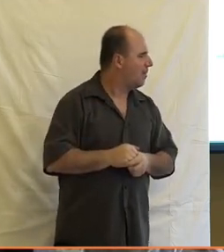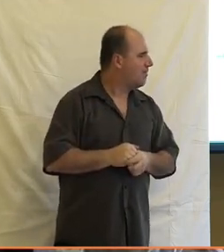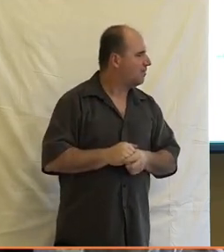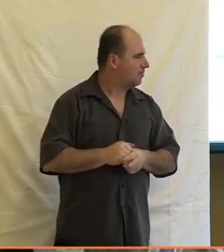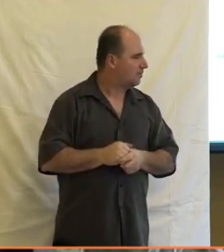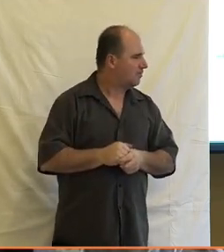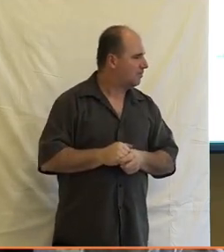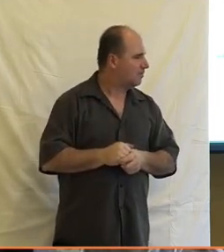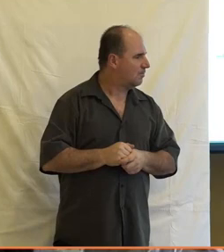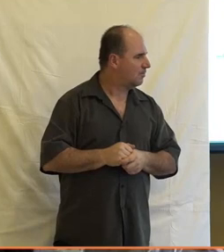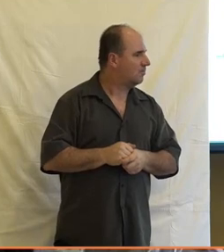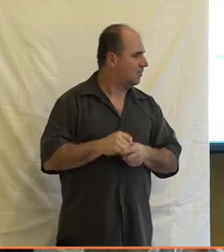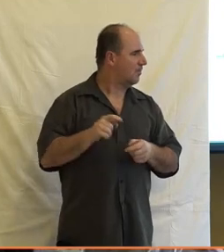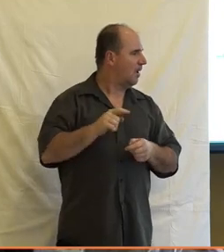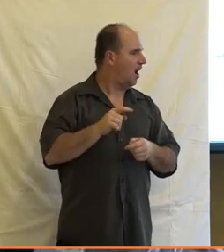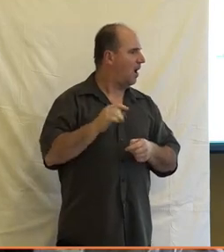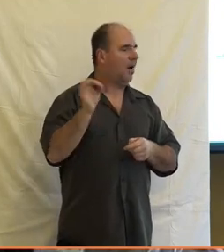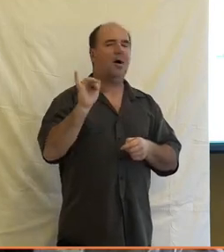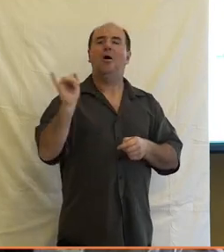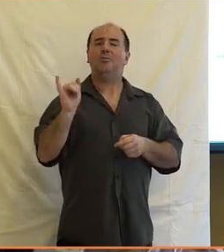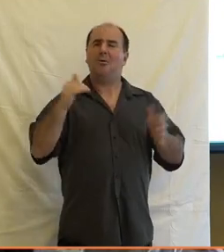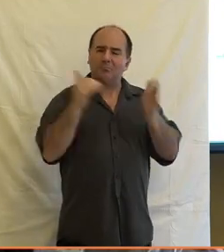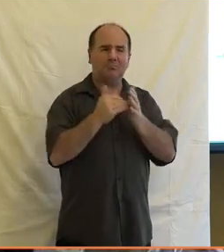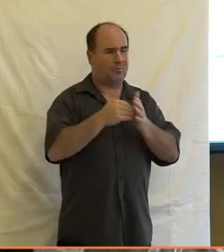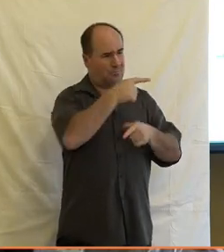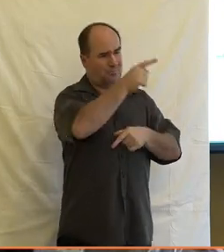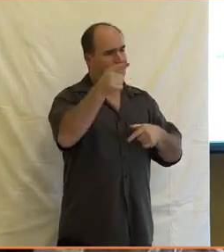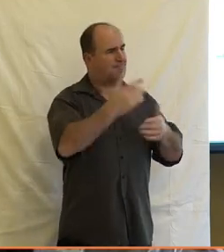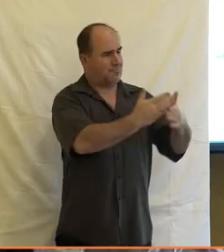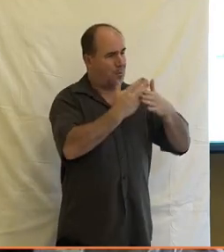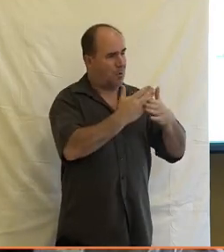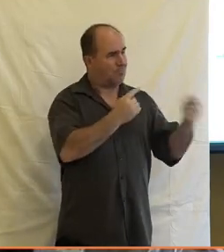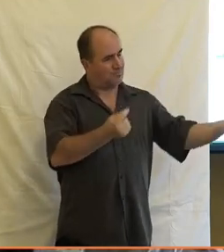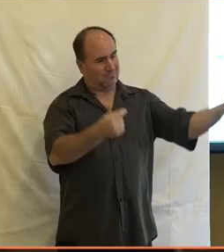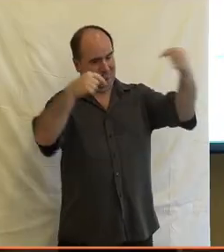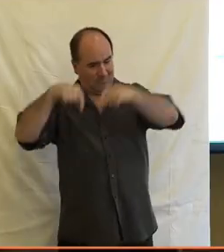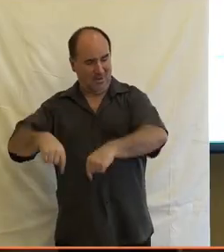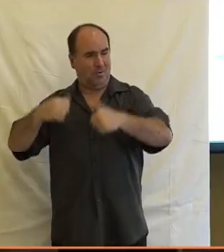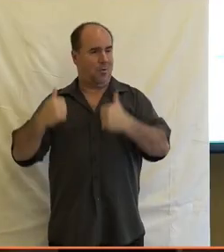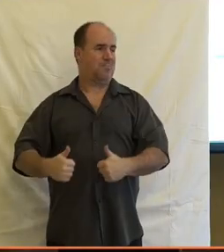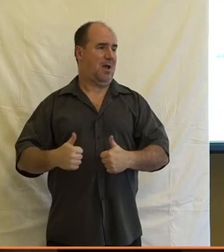jezdit za námi do Prahy a nechat se proškolit u nás.